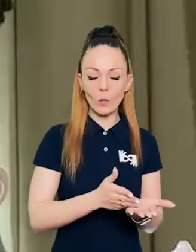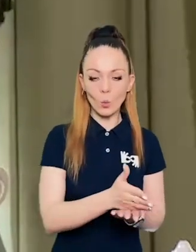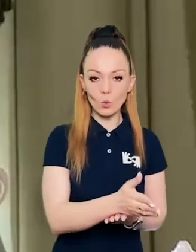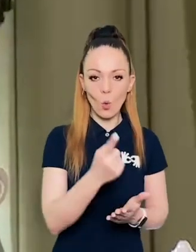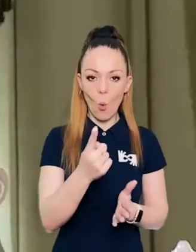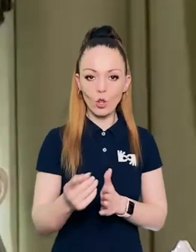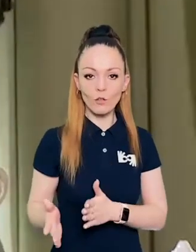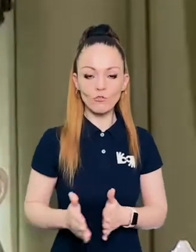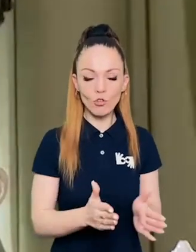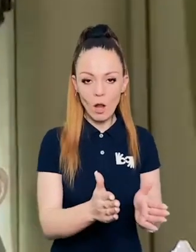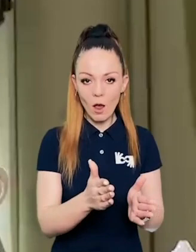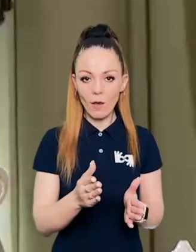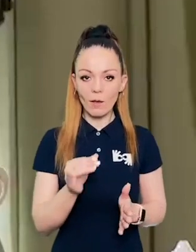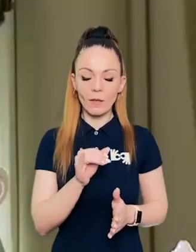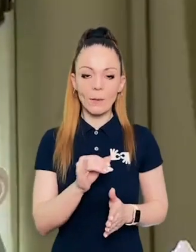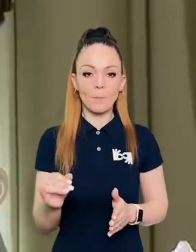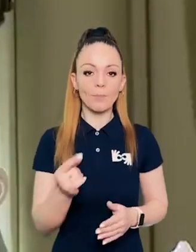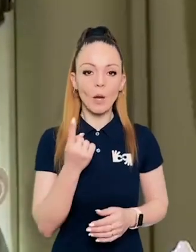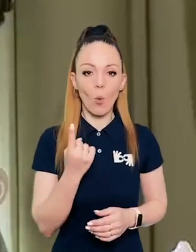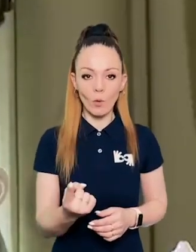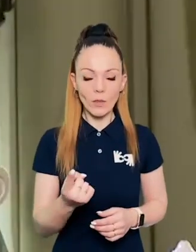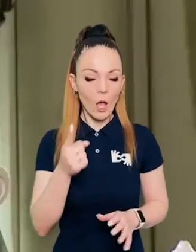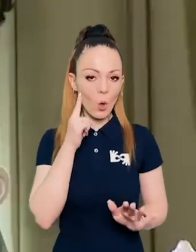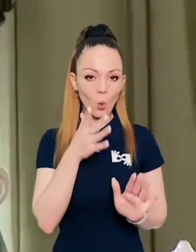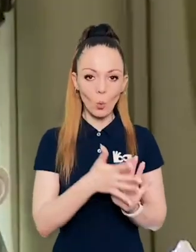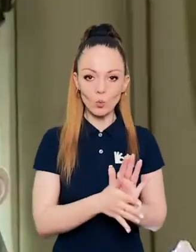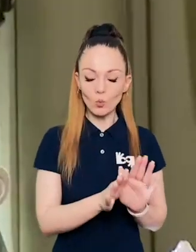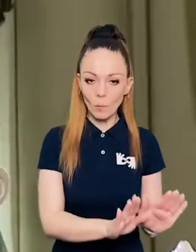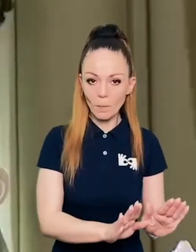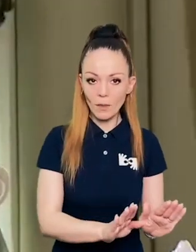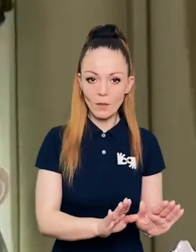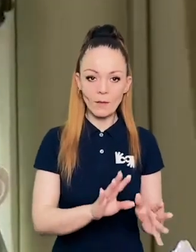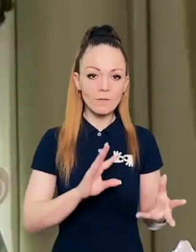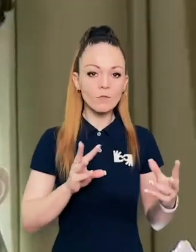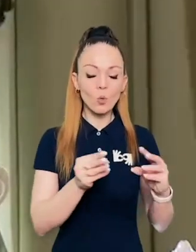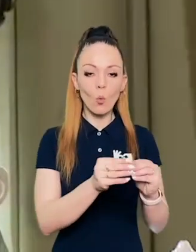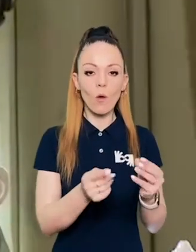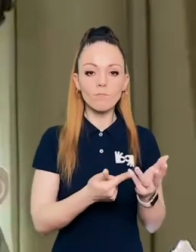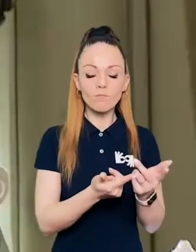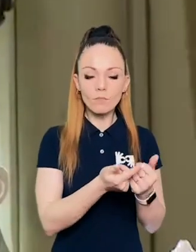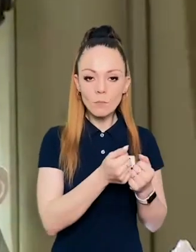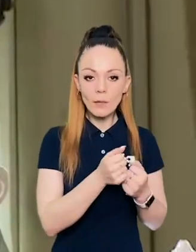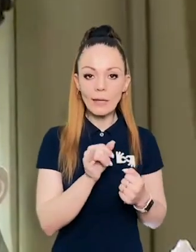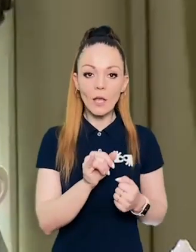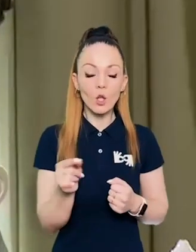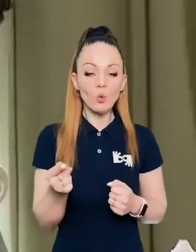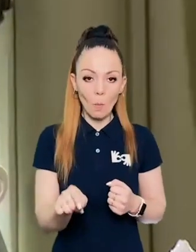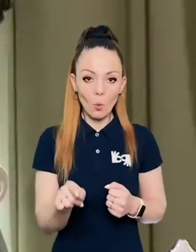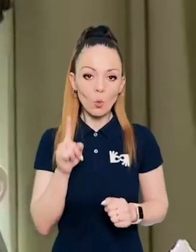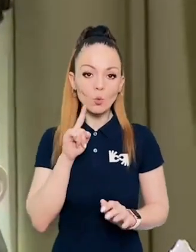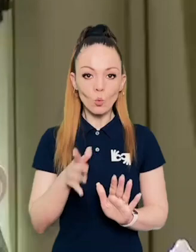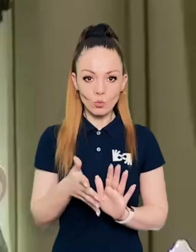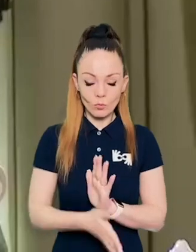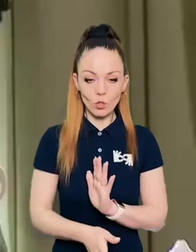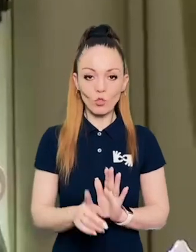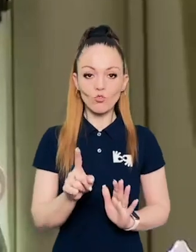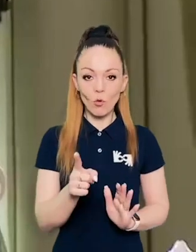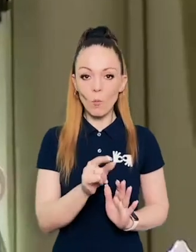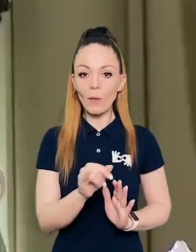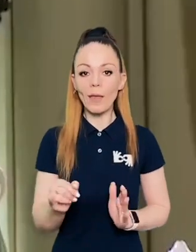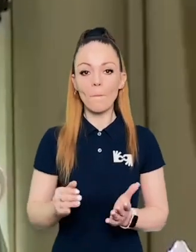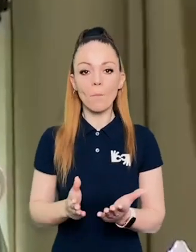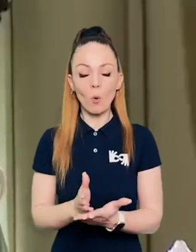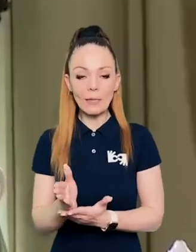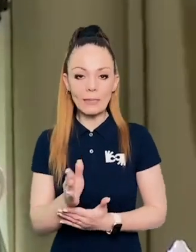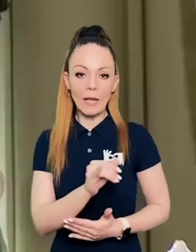війною один курс, один шлях і одне розуміння всього того. Тому зрозуміло,